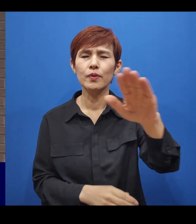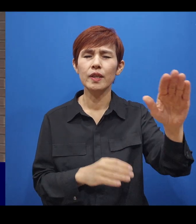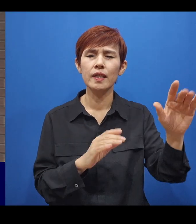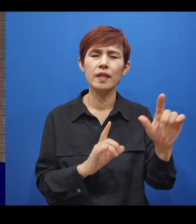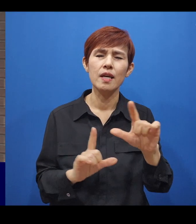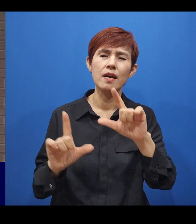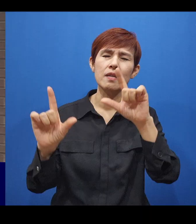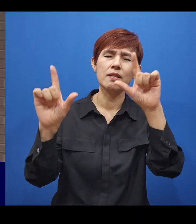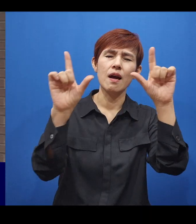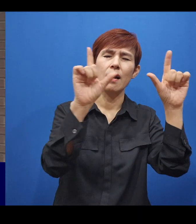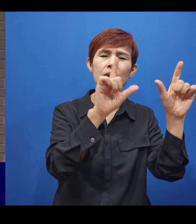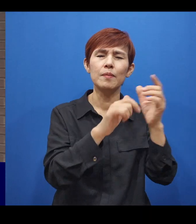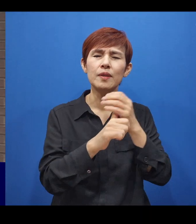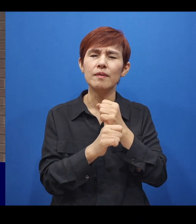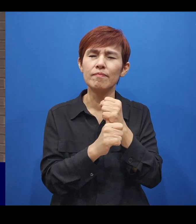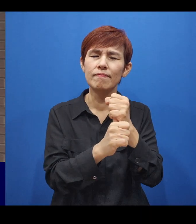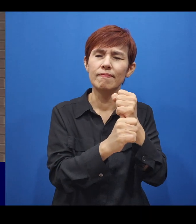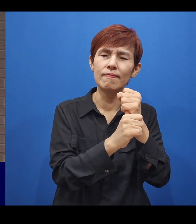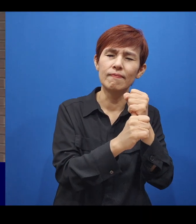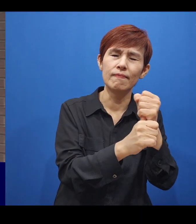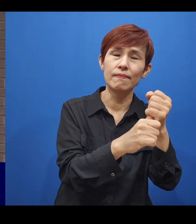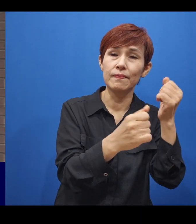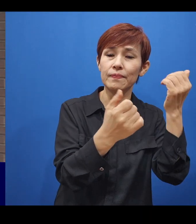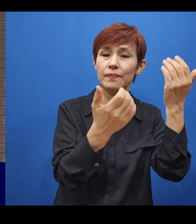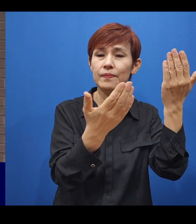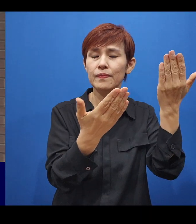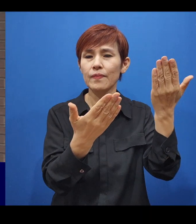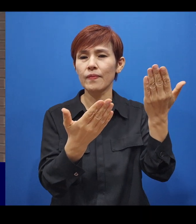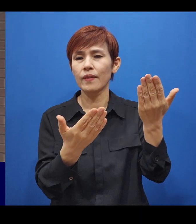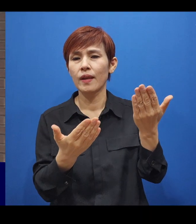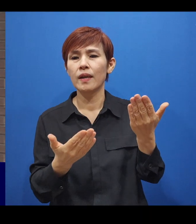흔들리는 우리의 삶을